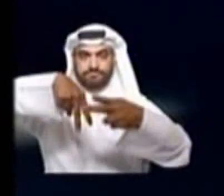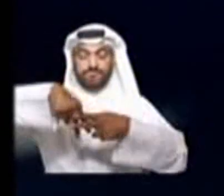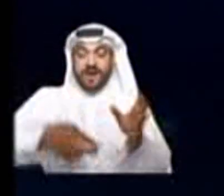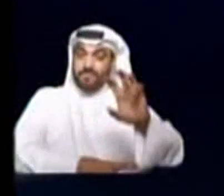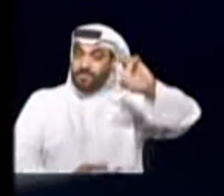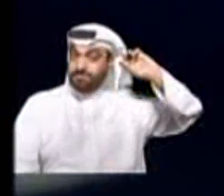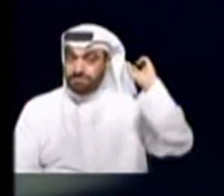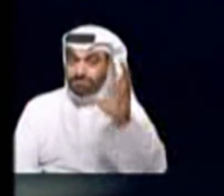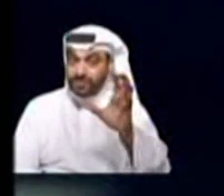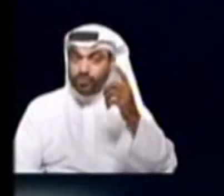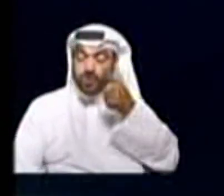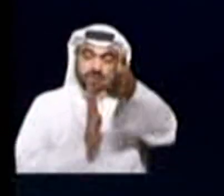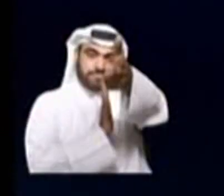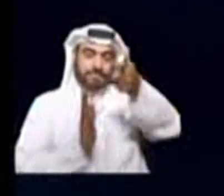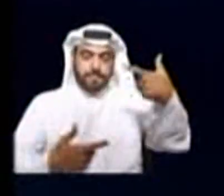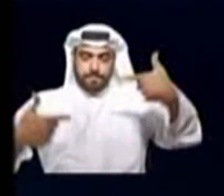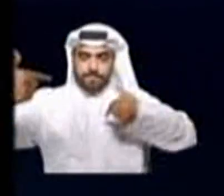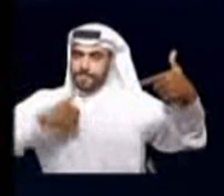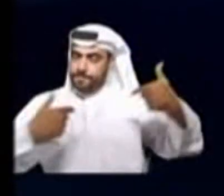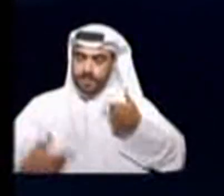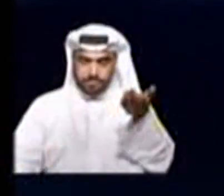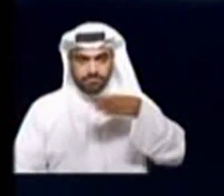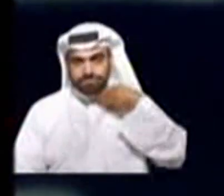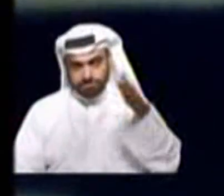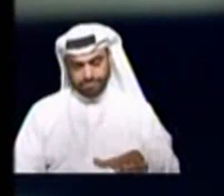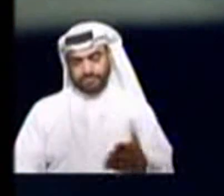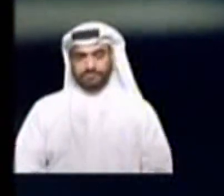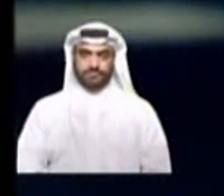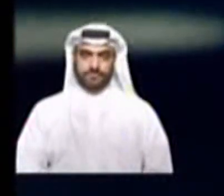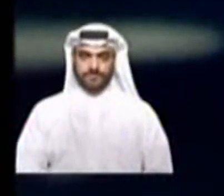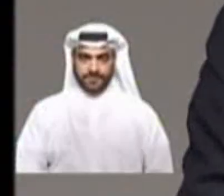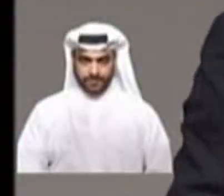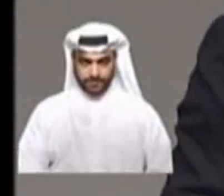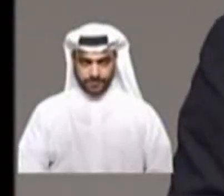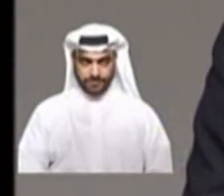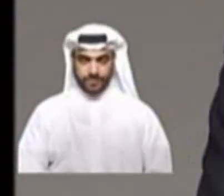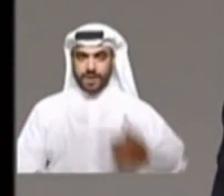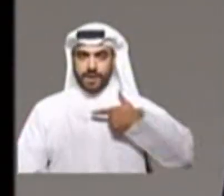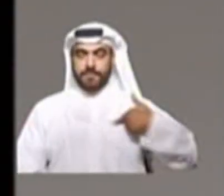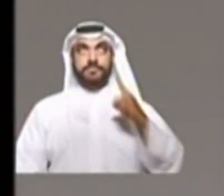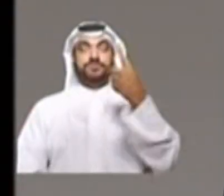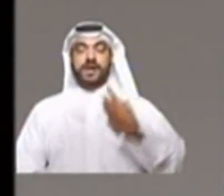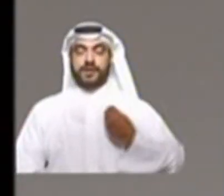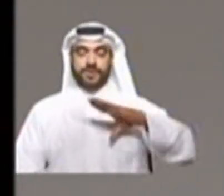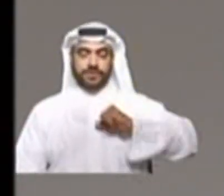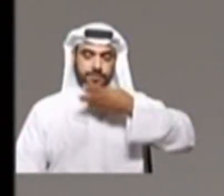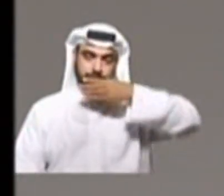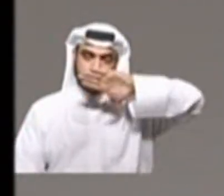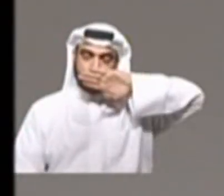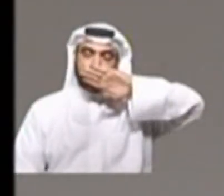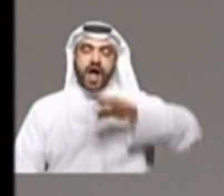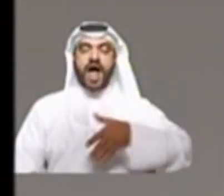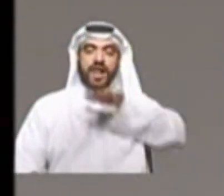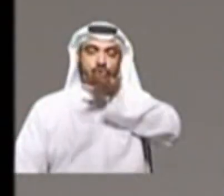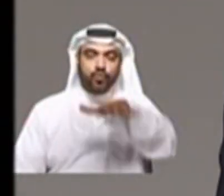حجرا تتلقاه البندقيات الآلية بأزيزها المقزز. بسم الله والحمد لله والصلاة والسلام على رسول